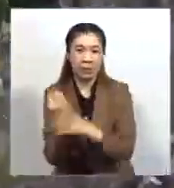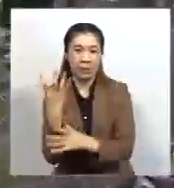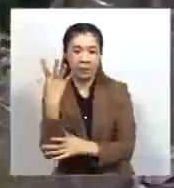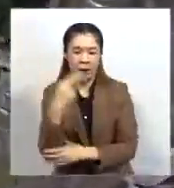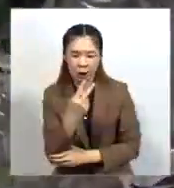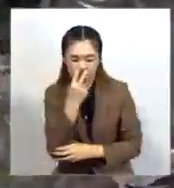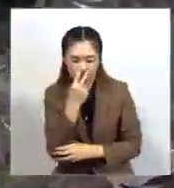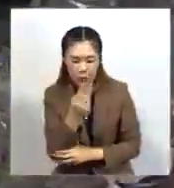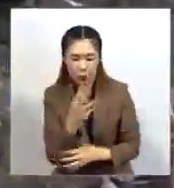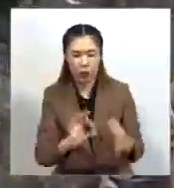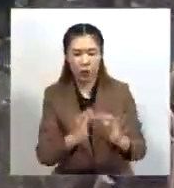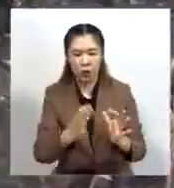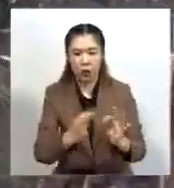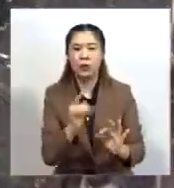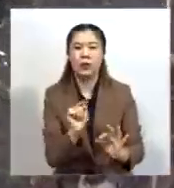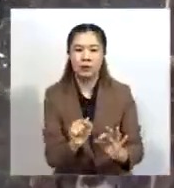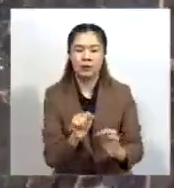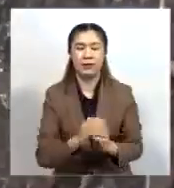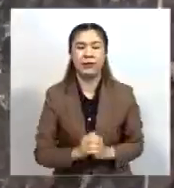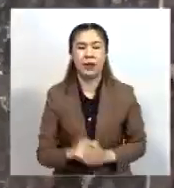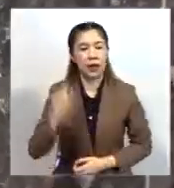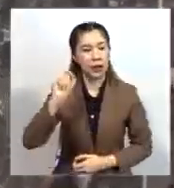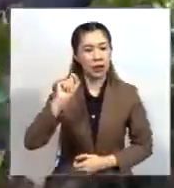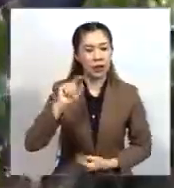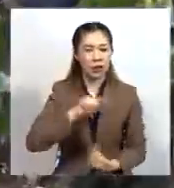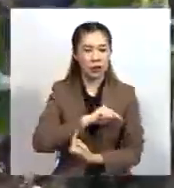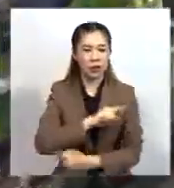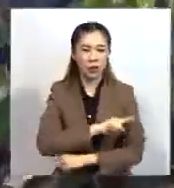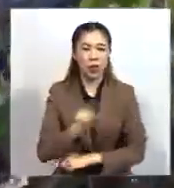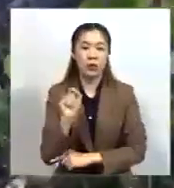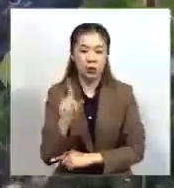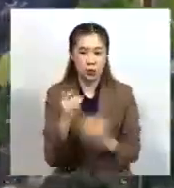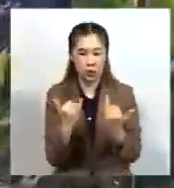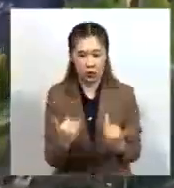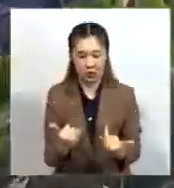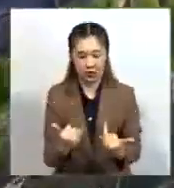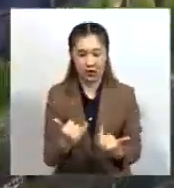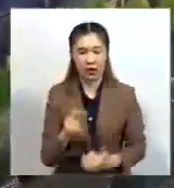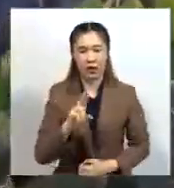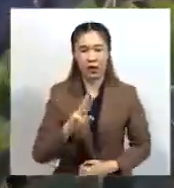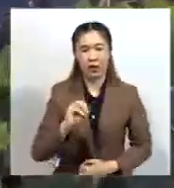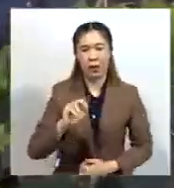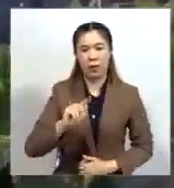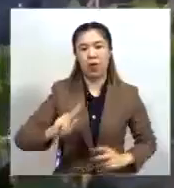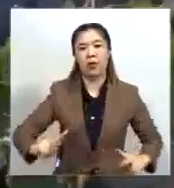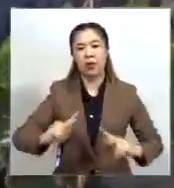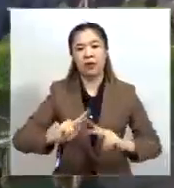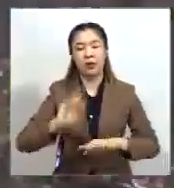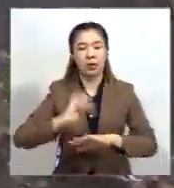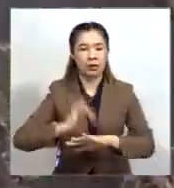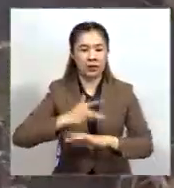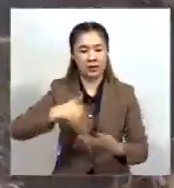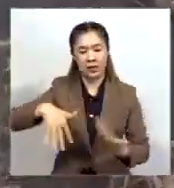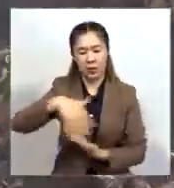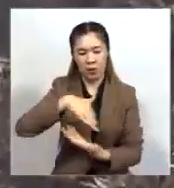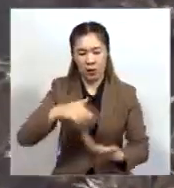การลักลอบเผาต่างๆและในวันศุกร์นี้นะคะทางรัฐมนตรีว่าการกระทรวงทรัพยากรธรรมชาติและสิ่งแวดล้อมจะไปติดตามปัญ